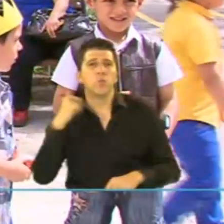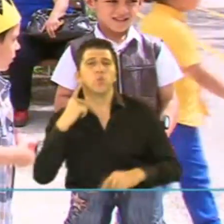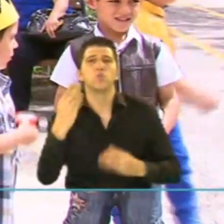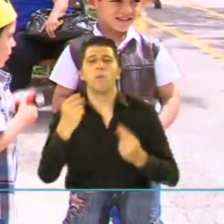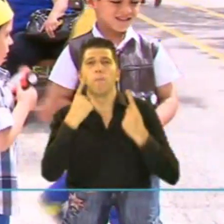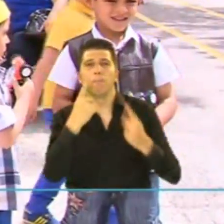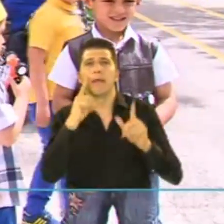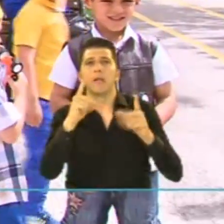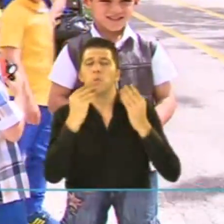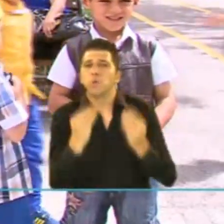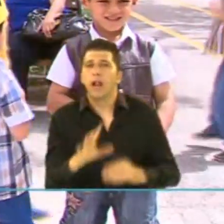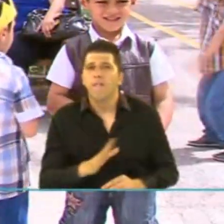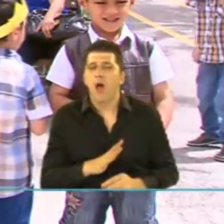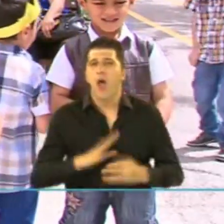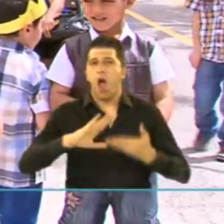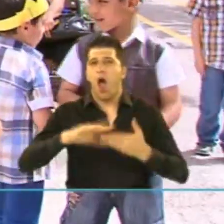çok ilgililer.